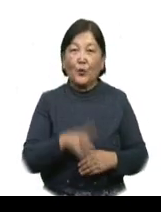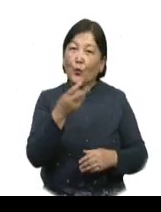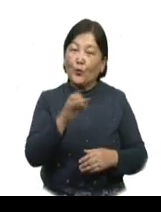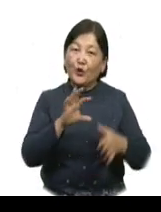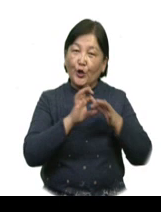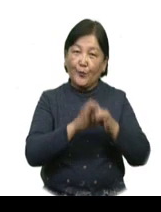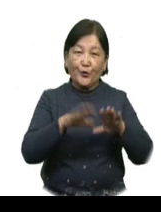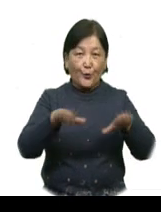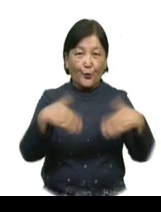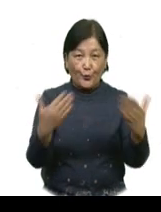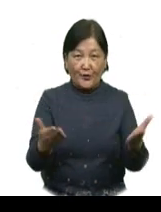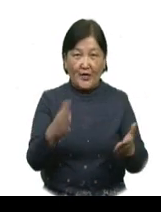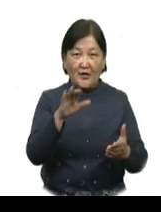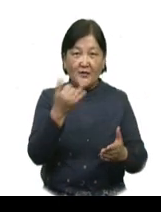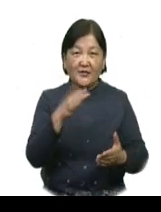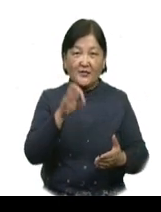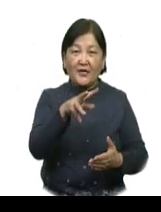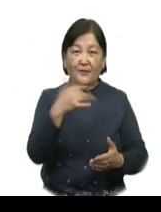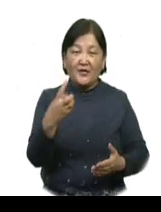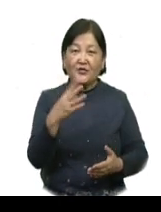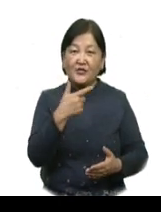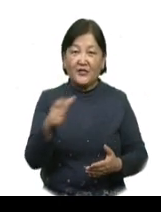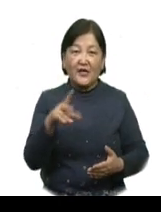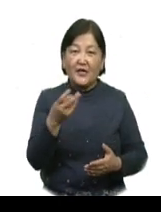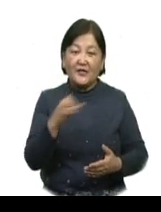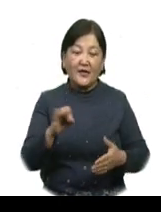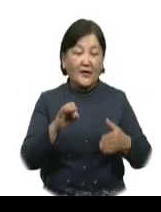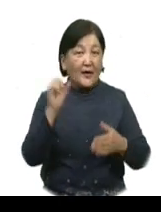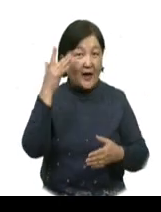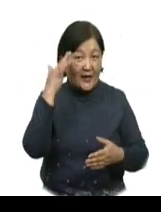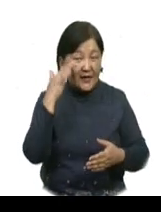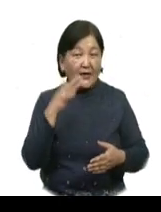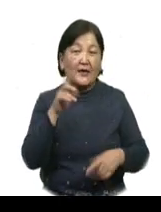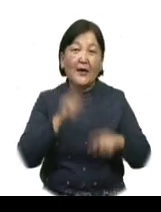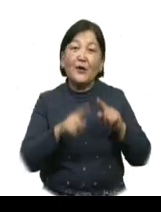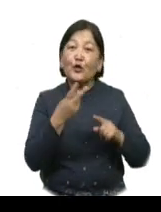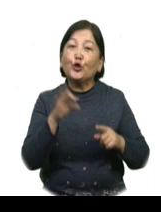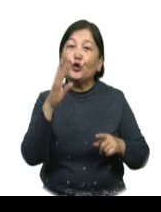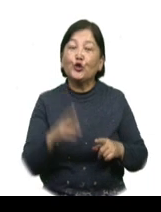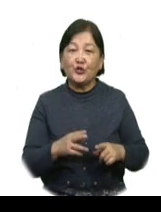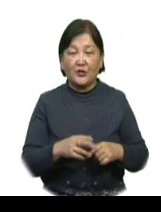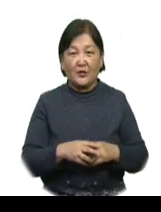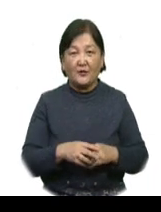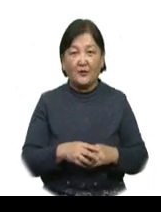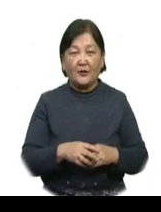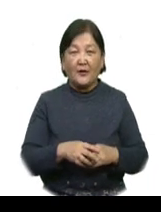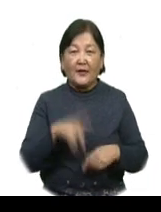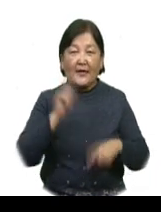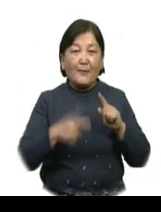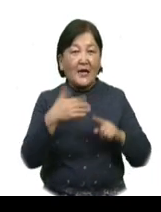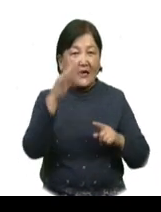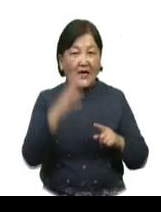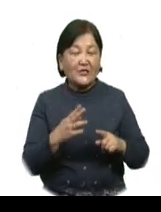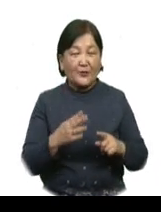учраас хүүхдүүдээ системийн шинжилгээний аргыг хэрэгжсэнээр бид нар ямар нөөцийг ямар одоо гарц